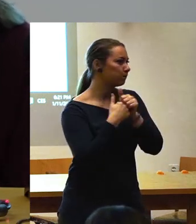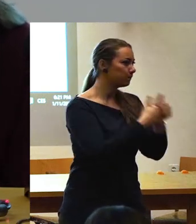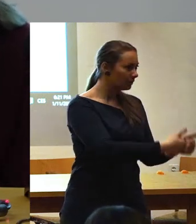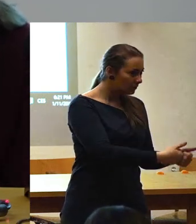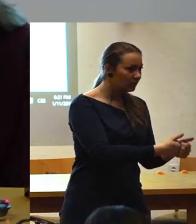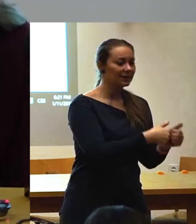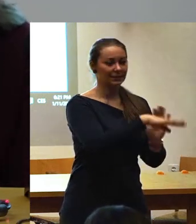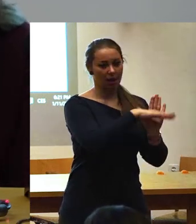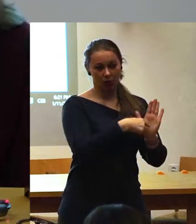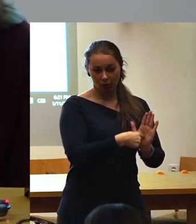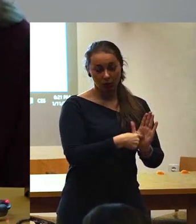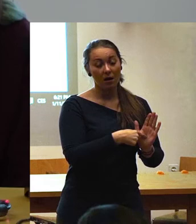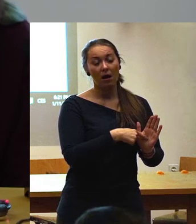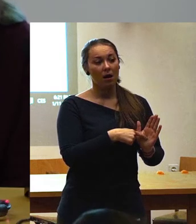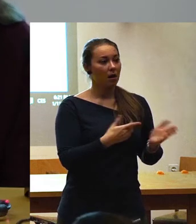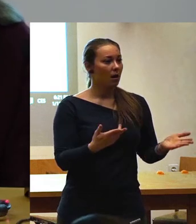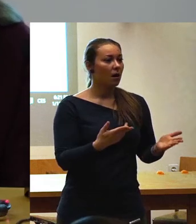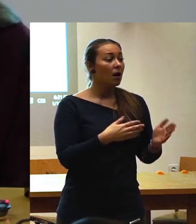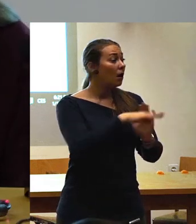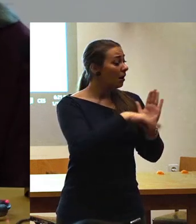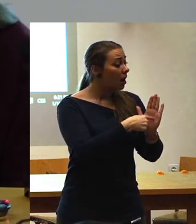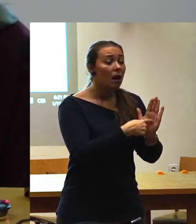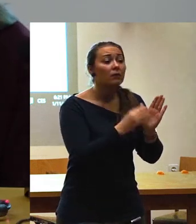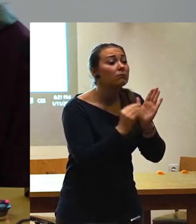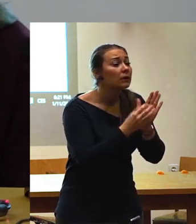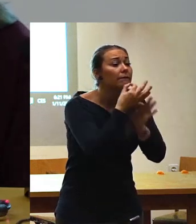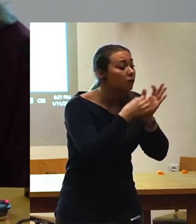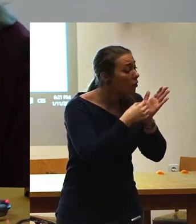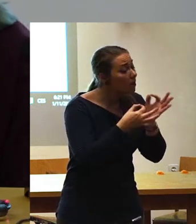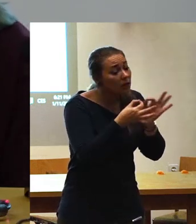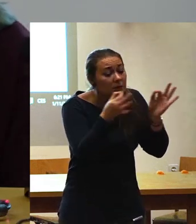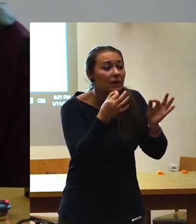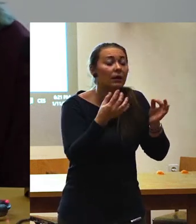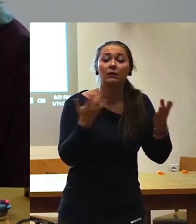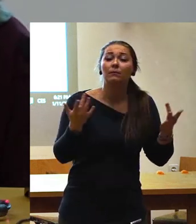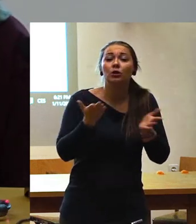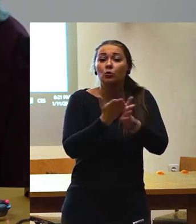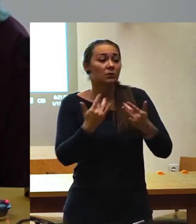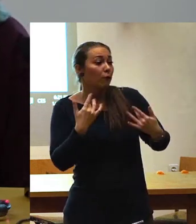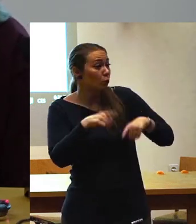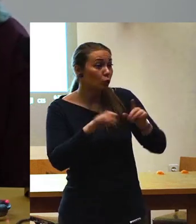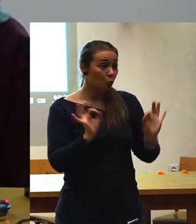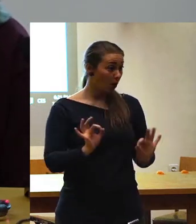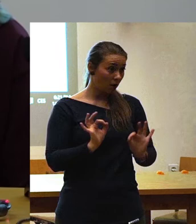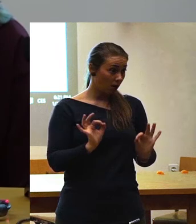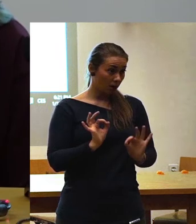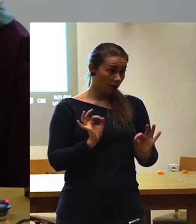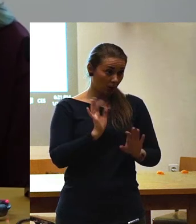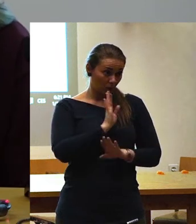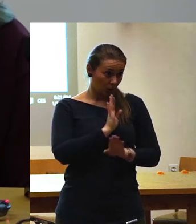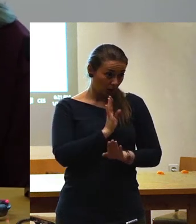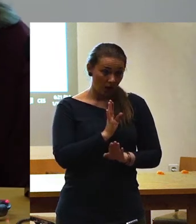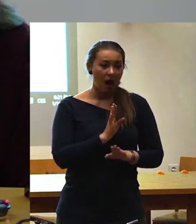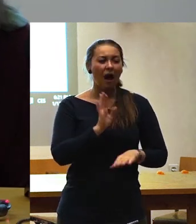byly zřizovány, tak se vůbec nevyjadřuje k osobám se zdravotním postižením ani o přístupnosti. A je